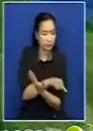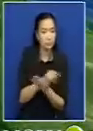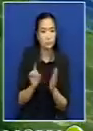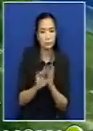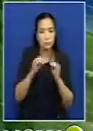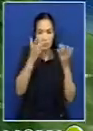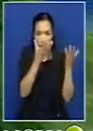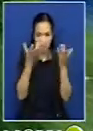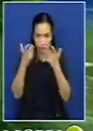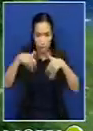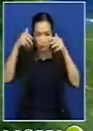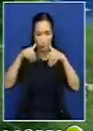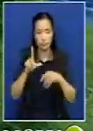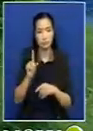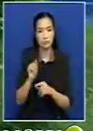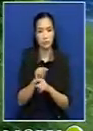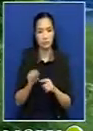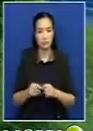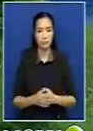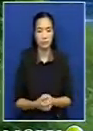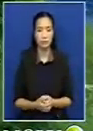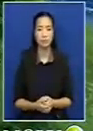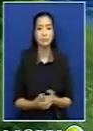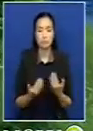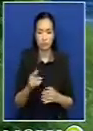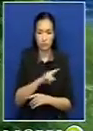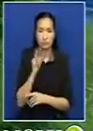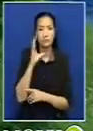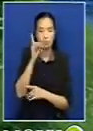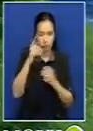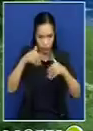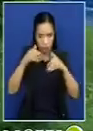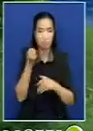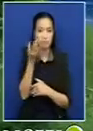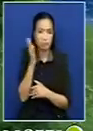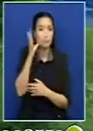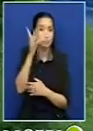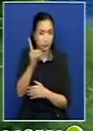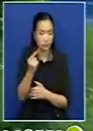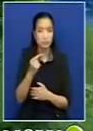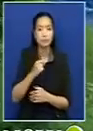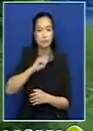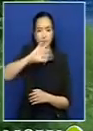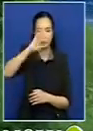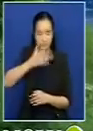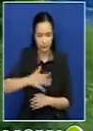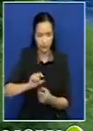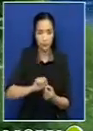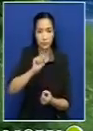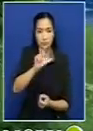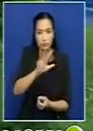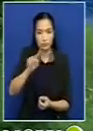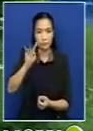นมากกับฝนฟ้าคะนองร้อยละ20ของพื้นที่ตั้งแต่วันพรุ่งนี้มีฝนมากนะครับโดยเฉพาะคลื่นทะเลนั้นจะมีสูง